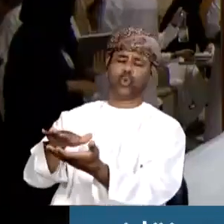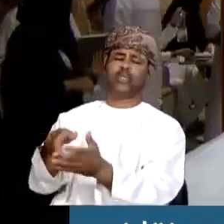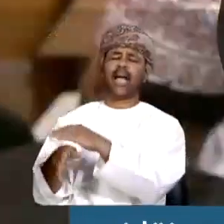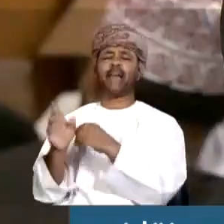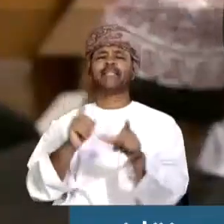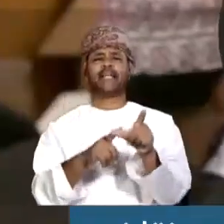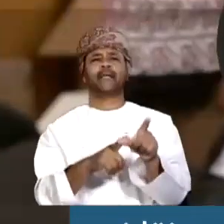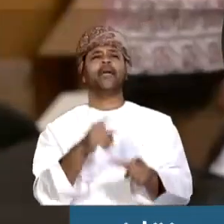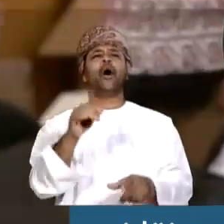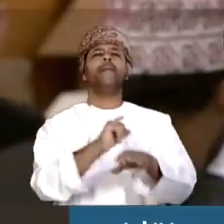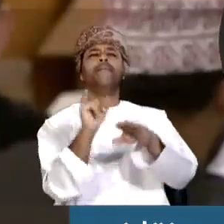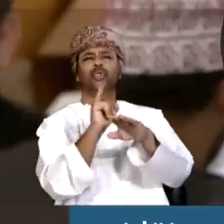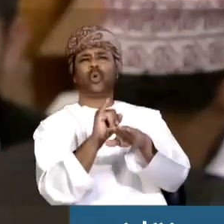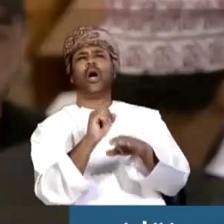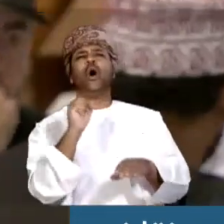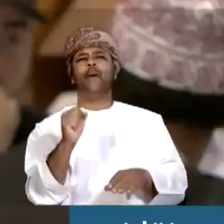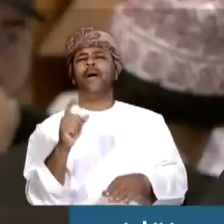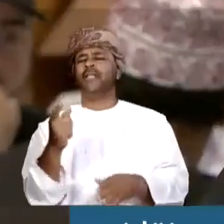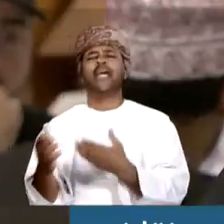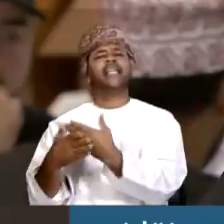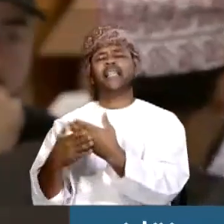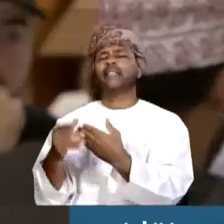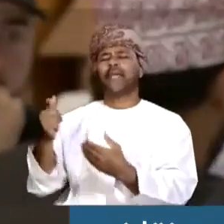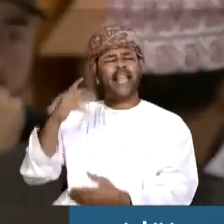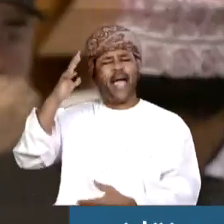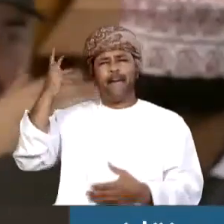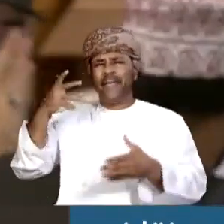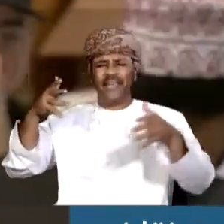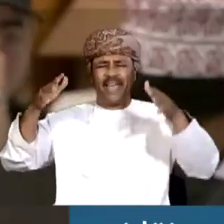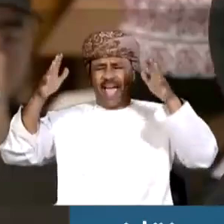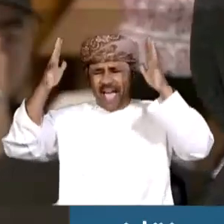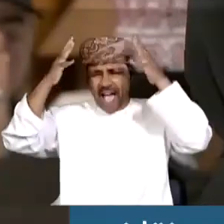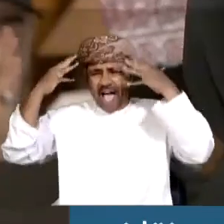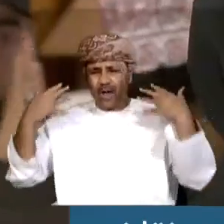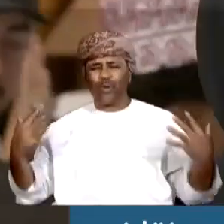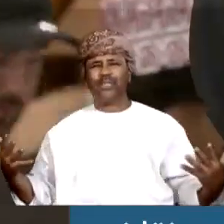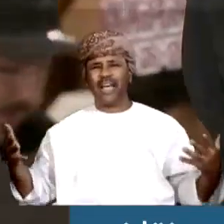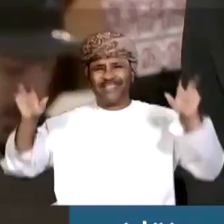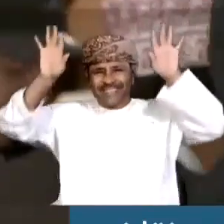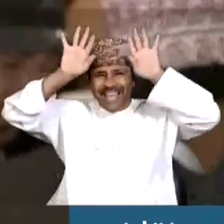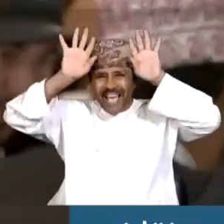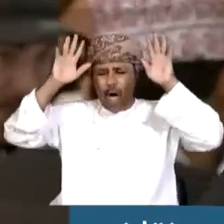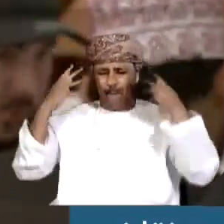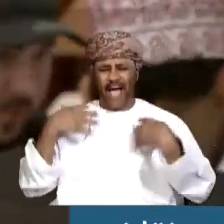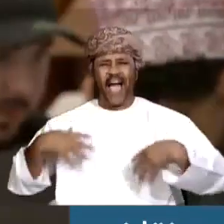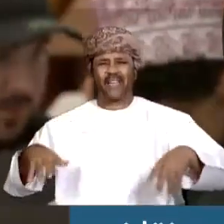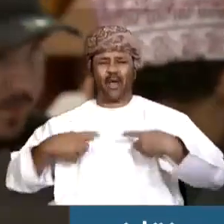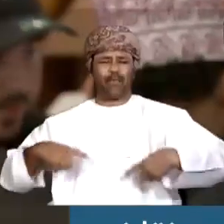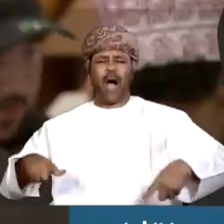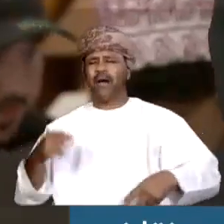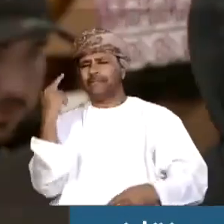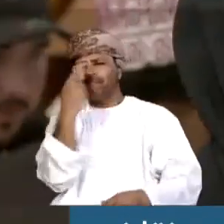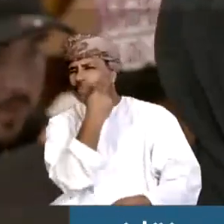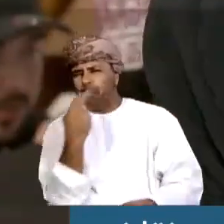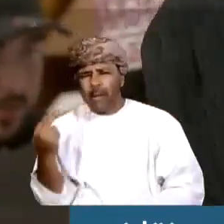مسقط. مشروعنا عبارة عن توفير خدمات للعروسة، توفير منصة لصاحبات الأعمال مثل ميك اب